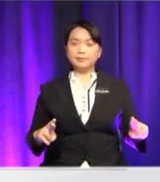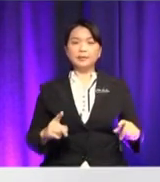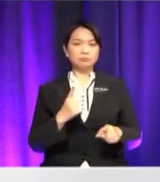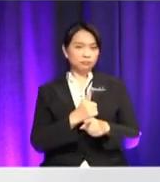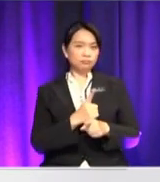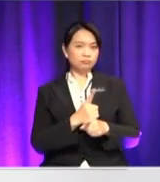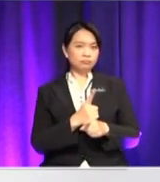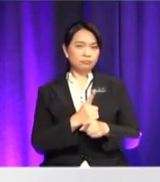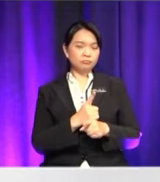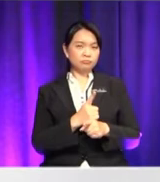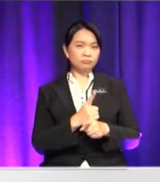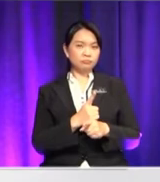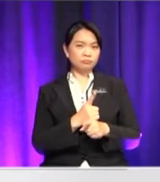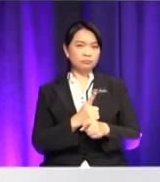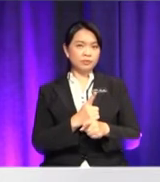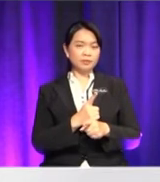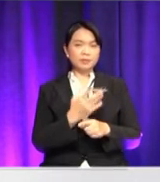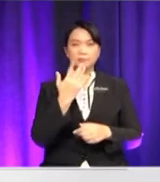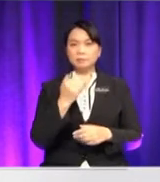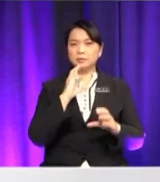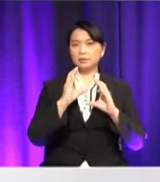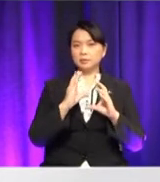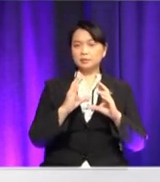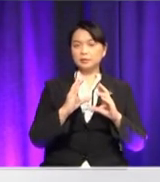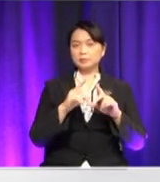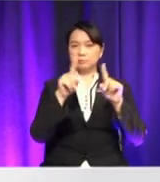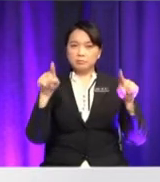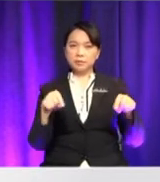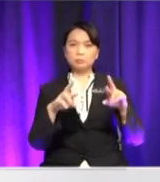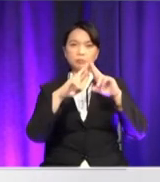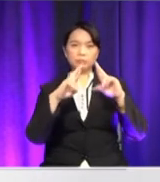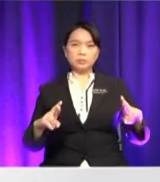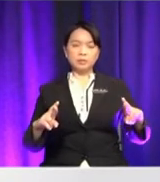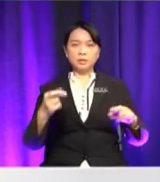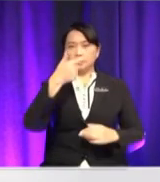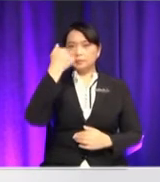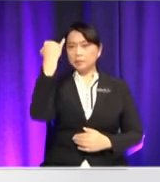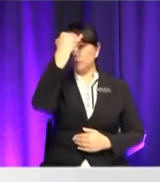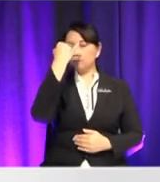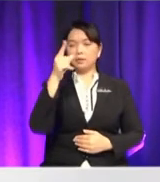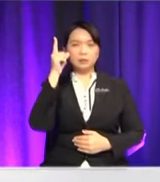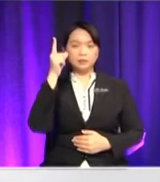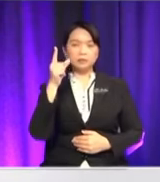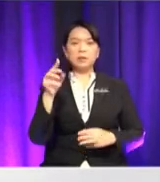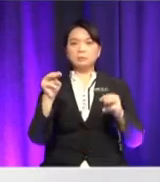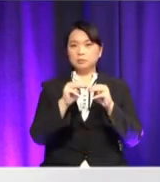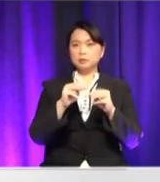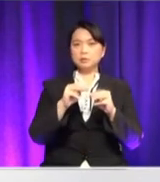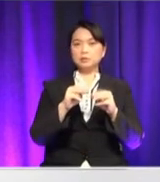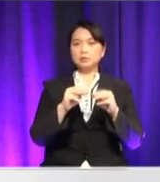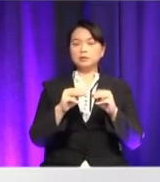betul-betul coba Ivanova disitu Itu adalah lukisan Bumbung yang ada di